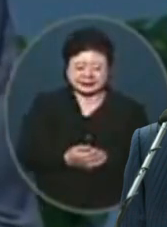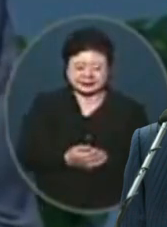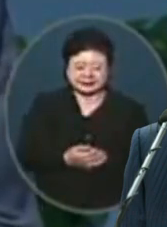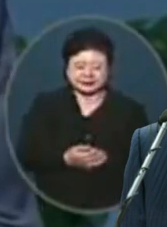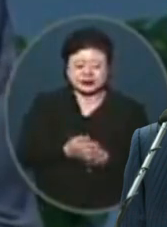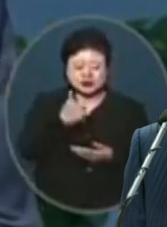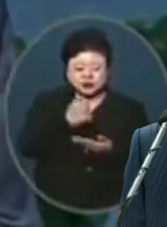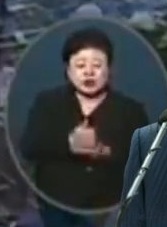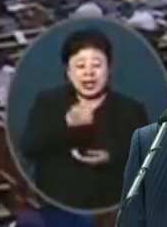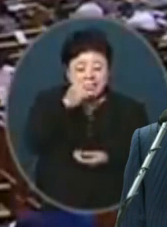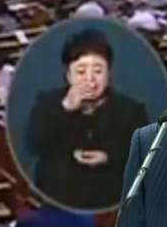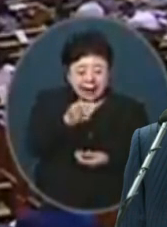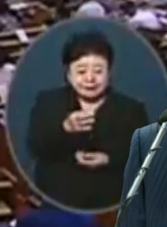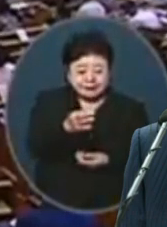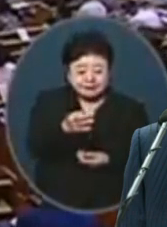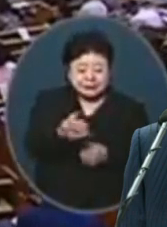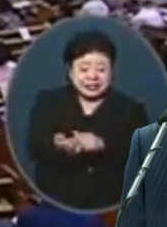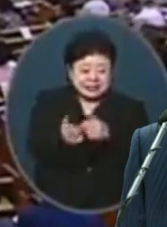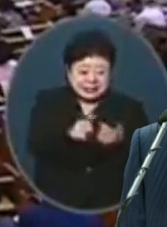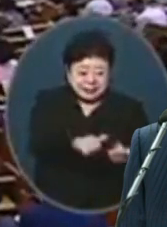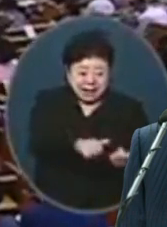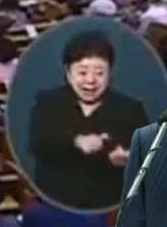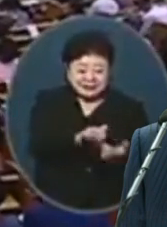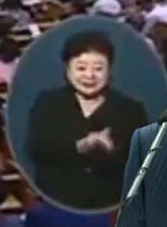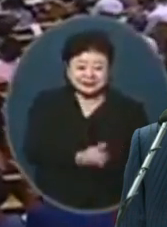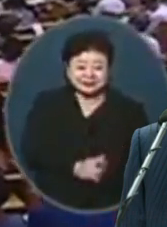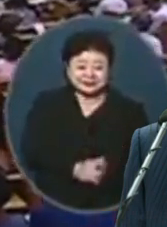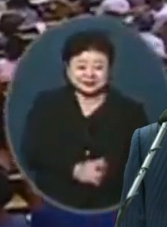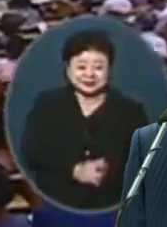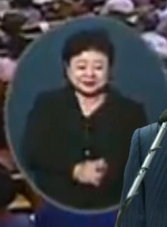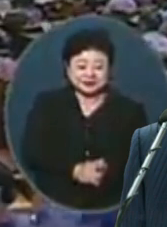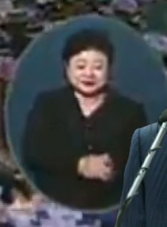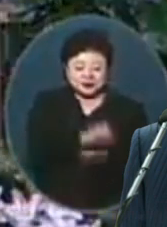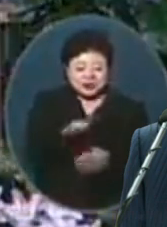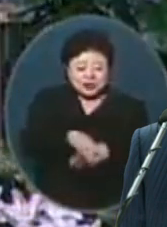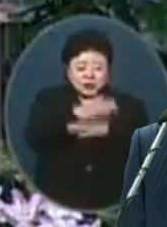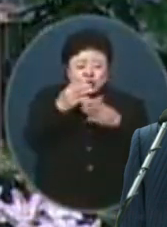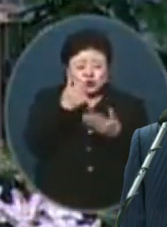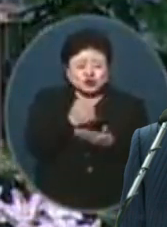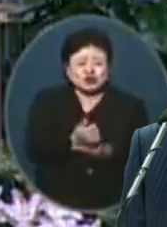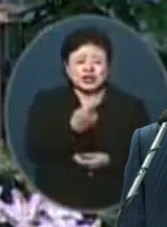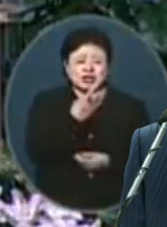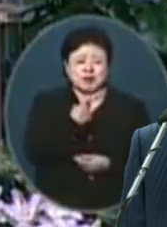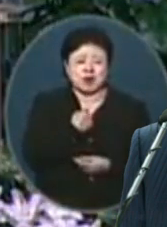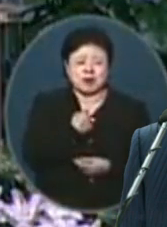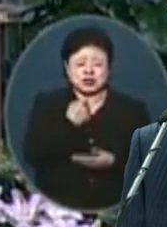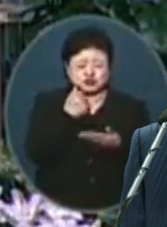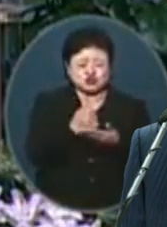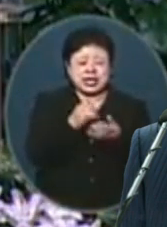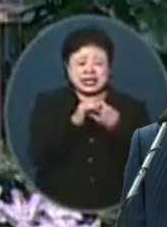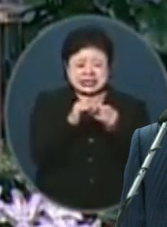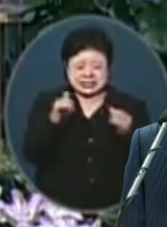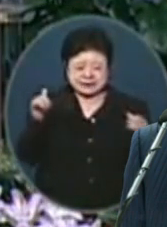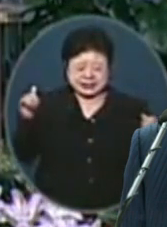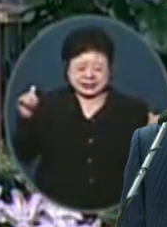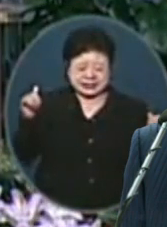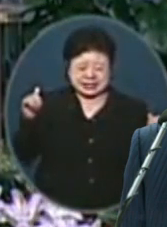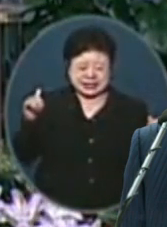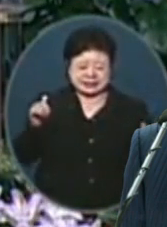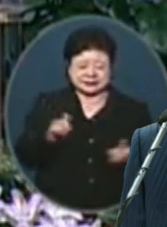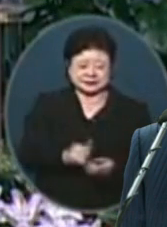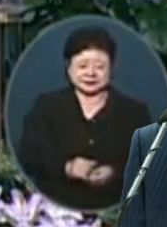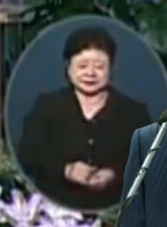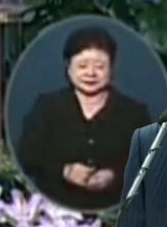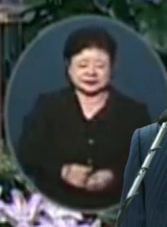죄의 값은 사망입니다. 우리는 모두 죄를 지은 죄인으로 사망 선고를